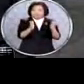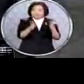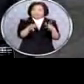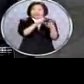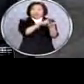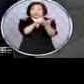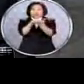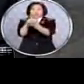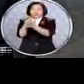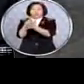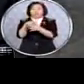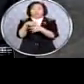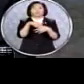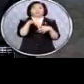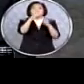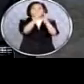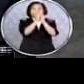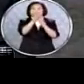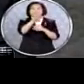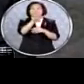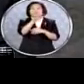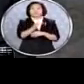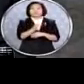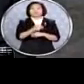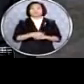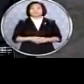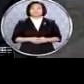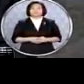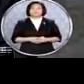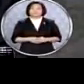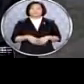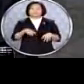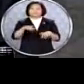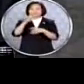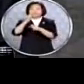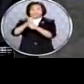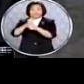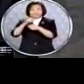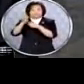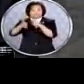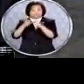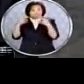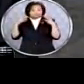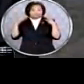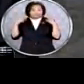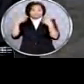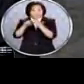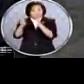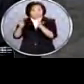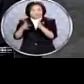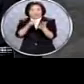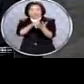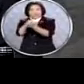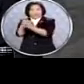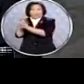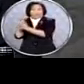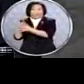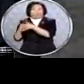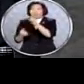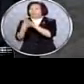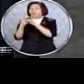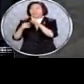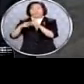个1.4兆，马总统您执政不过四年，负债高达